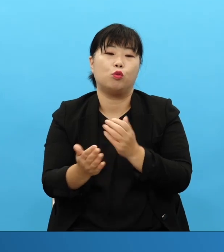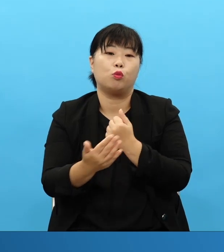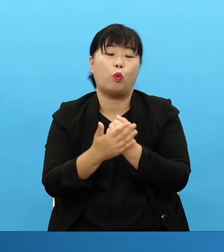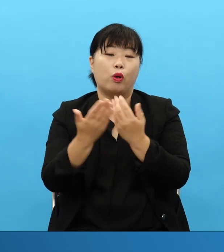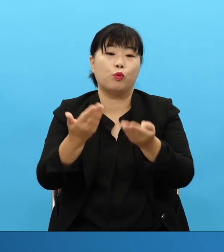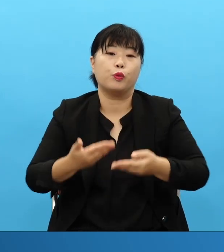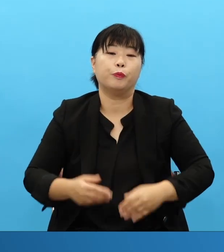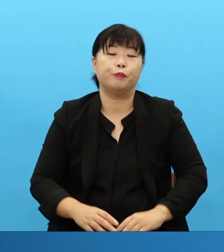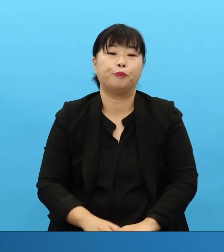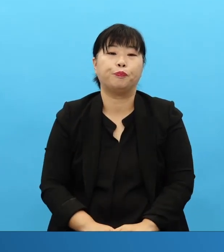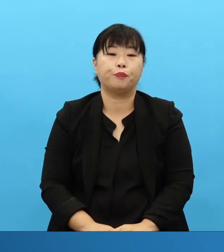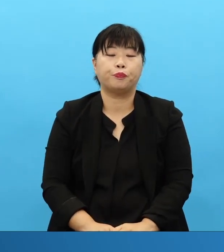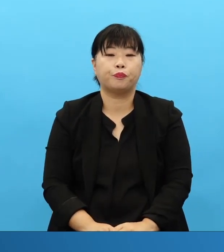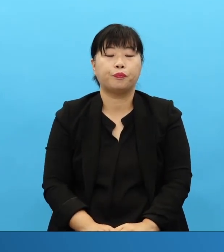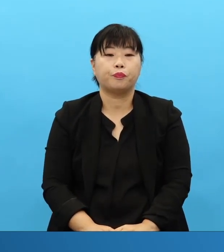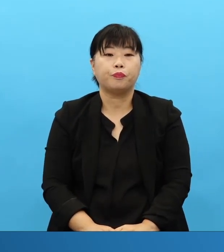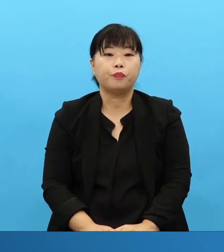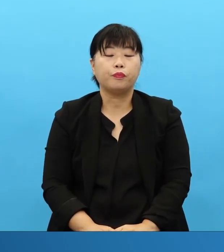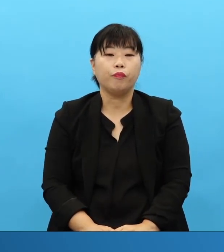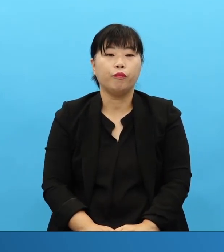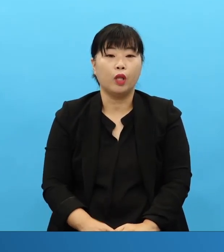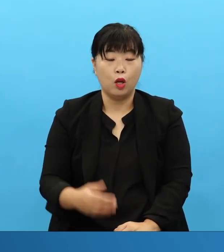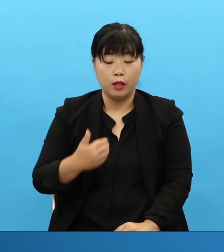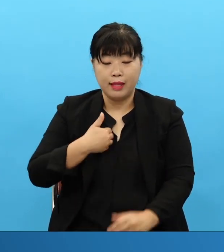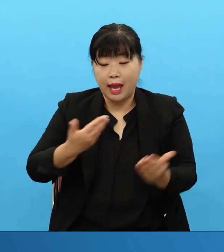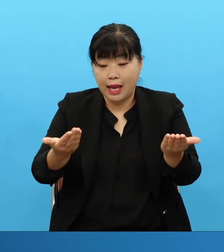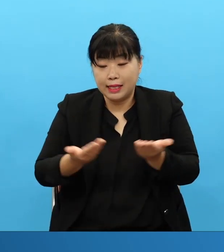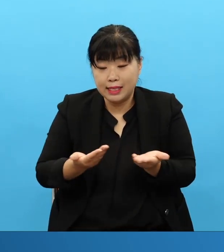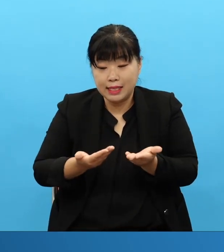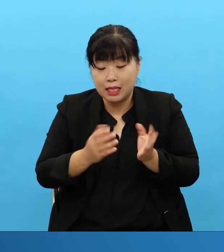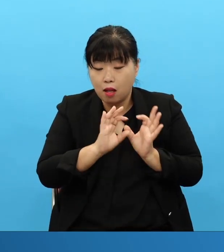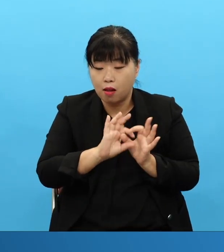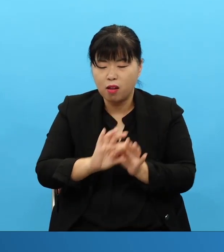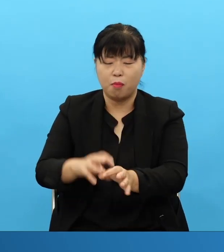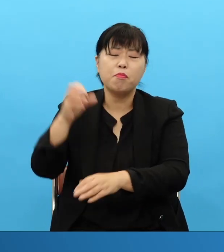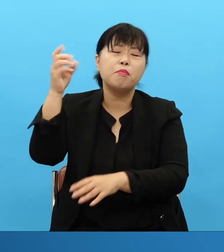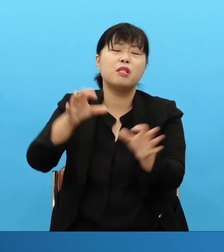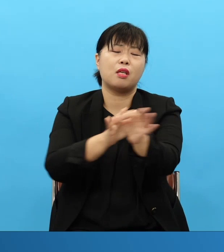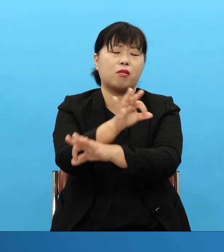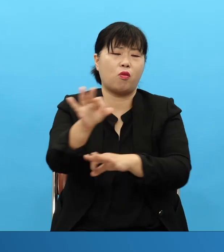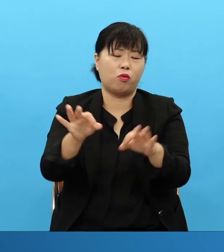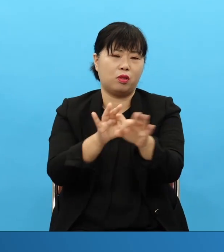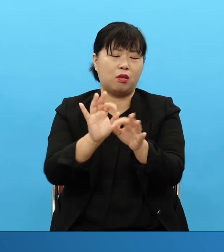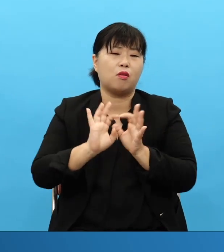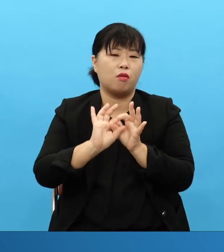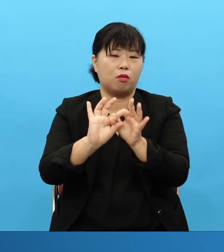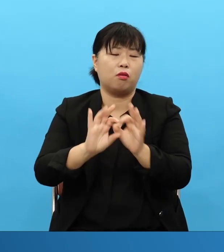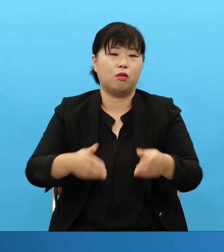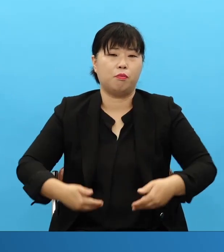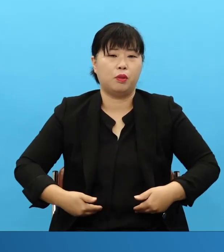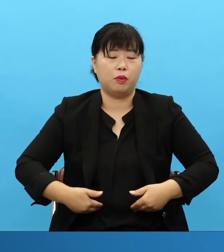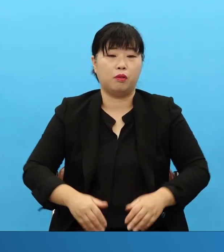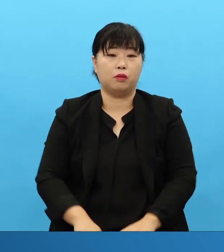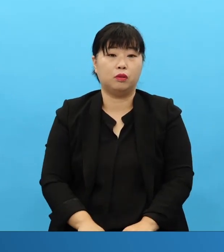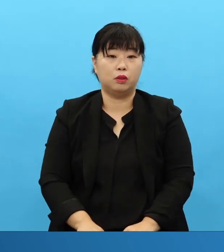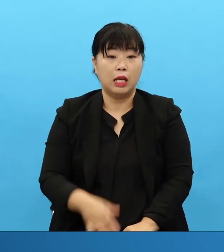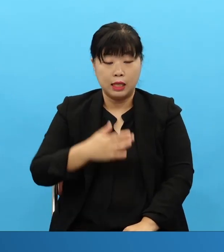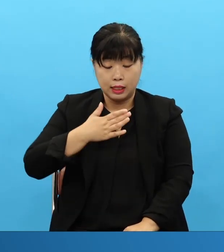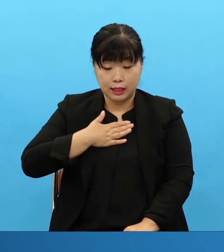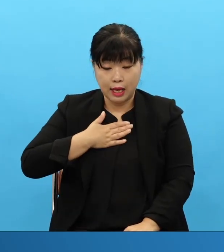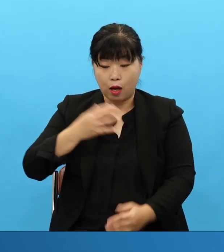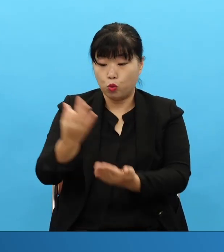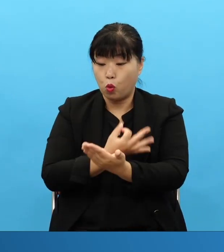your business must be the business that restores the economy of light. 그래서 여러분의 산업이 237 나라 살릴 수 있어야 돼요. And your business must be able to